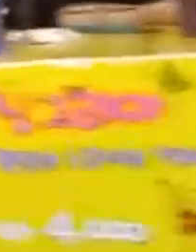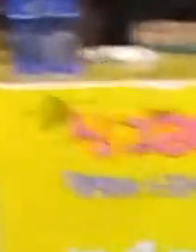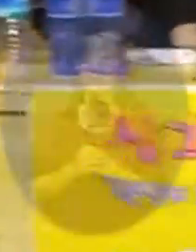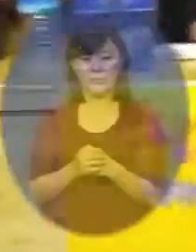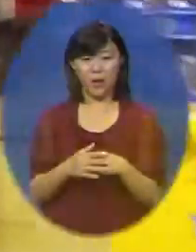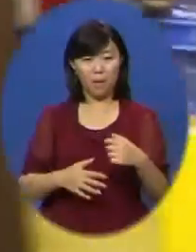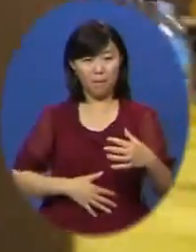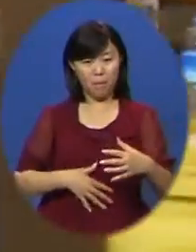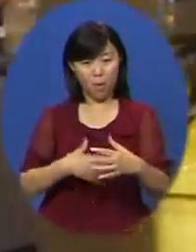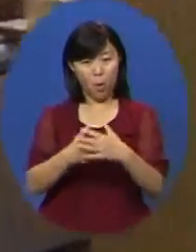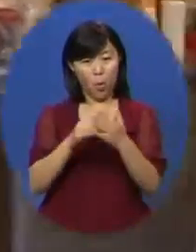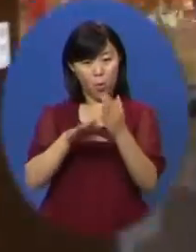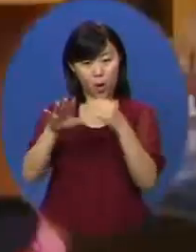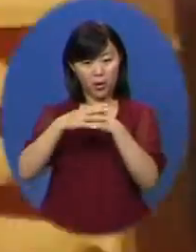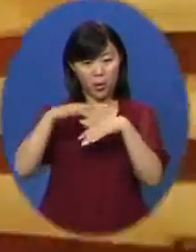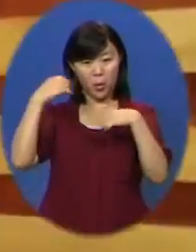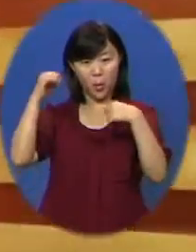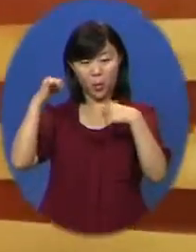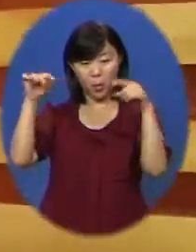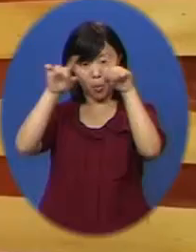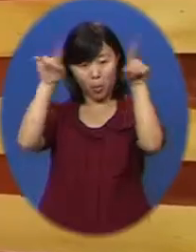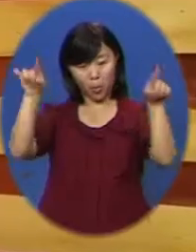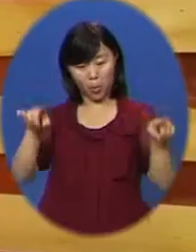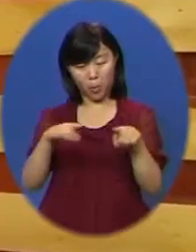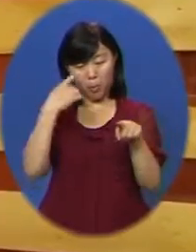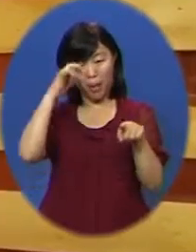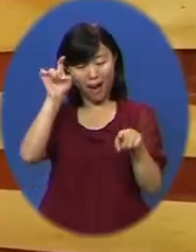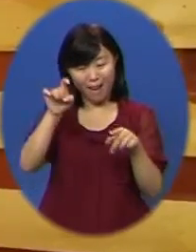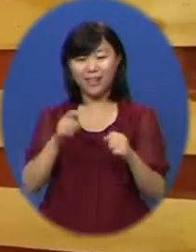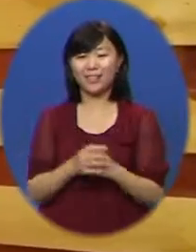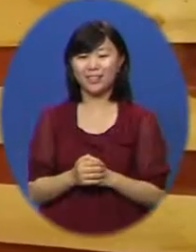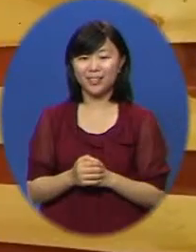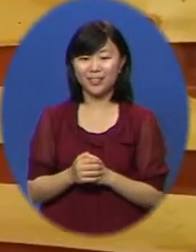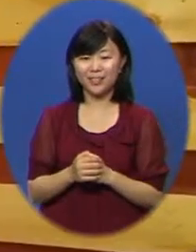배를 채우고 나오니 별장 공연 포스터가 눈에 띄었다.